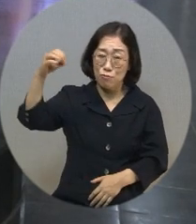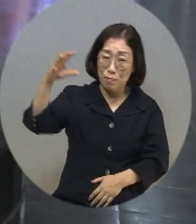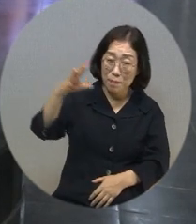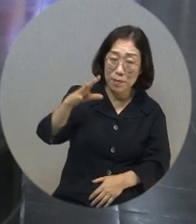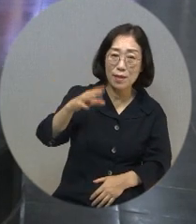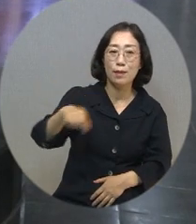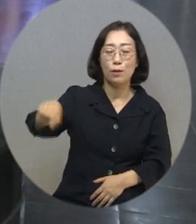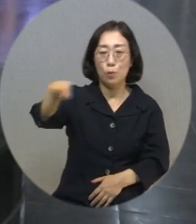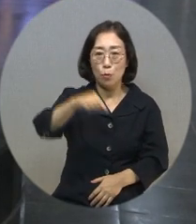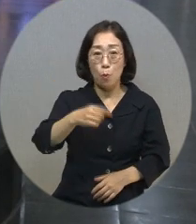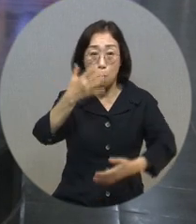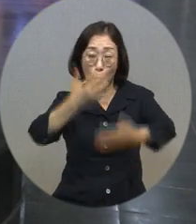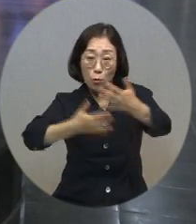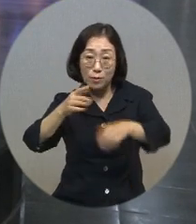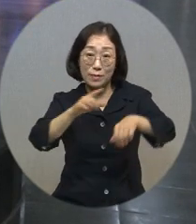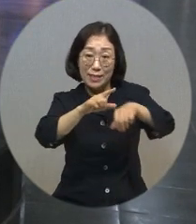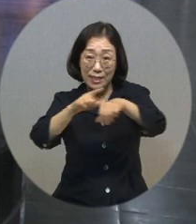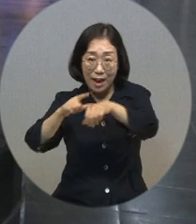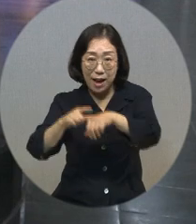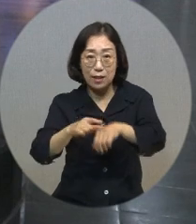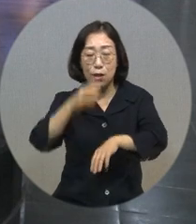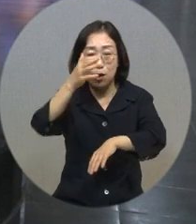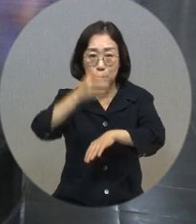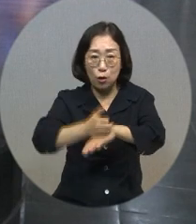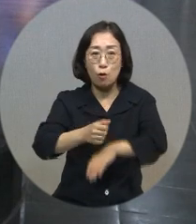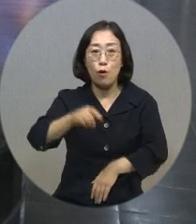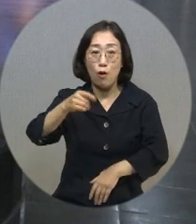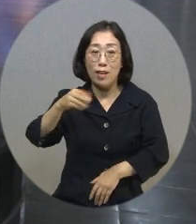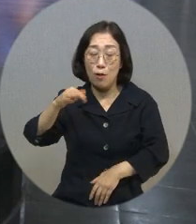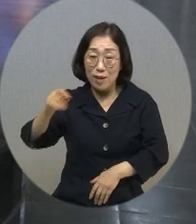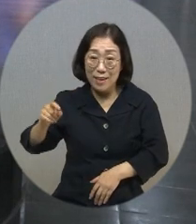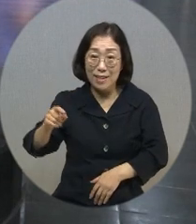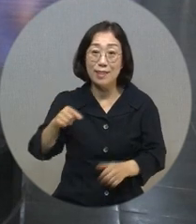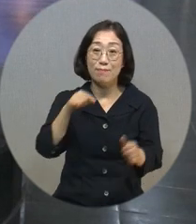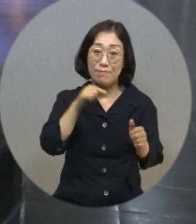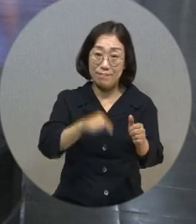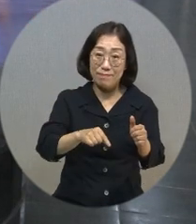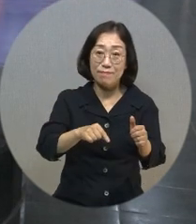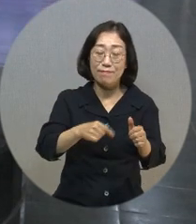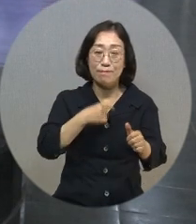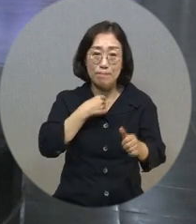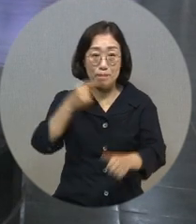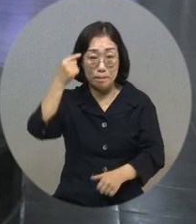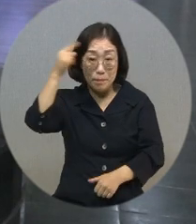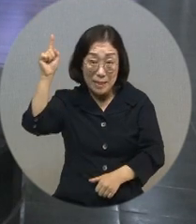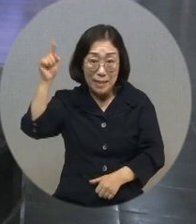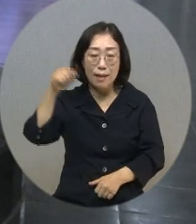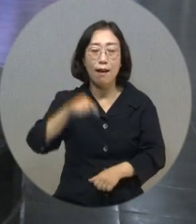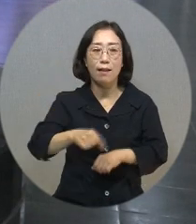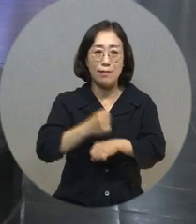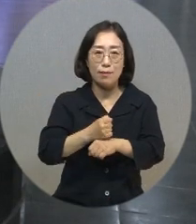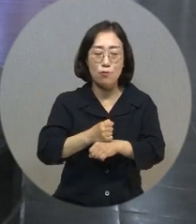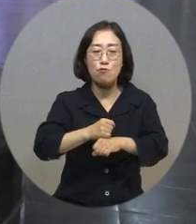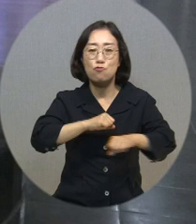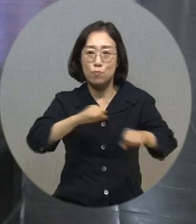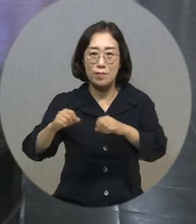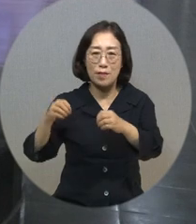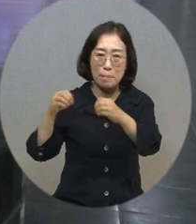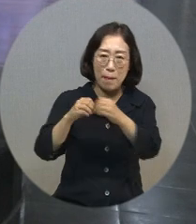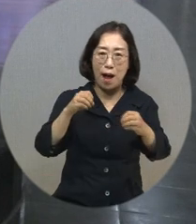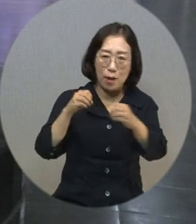풍경과 시간은 결국 컬리는 니라는 작가를 형성하는 움직임이고 파동일